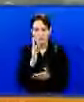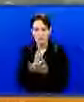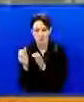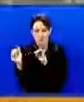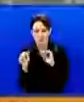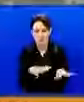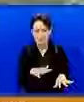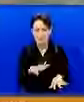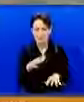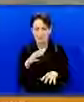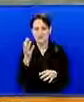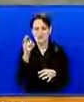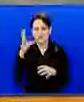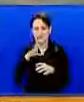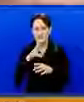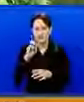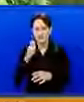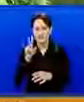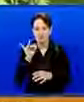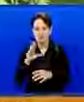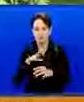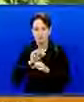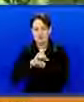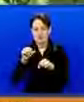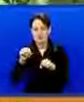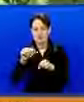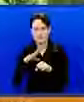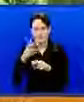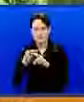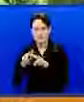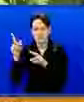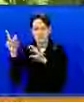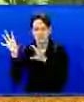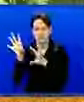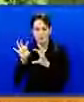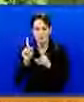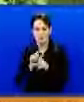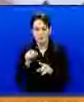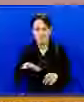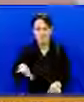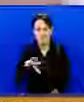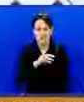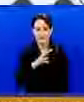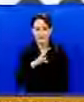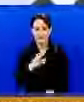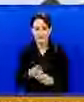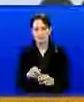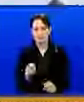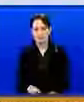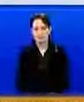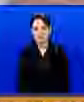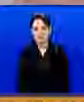себебі сол жарылыстан келген магнитті толқындар. Бұл қауіп біздің елге де әсер етті дейді ғалым Мұсатілә Тоханұлы.